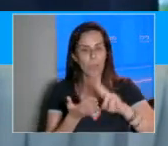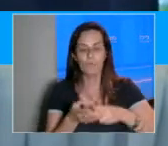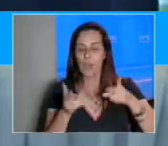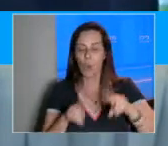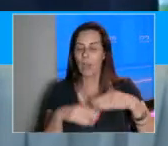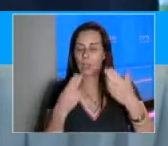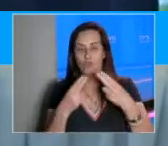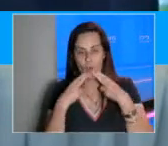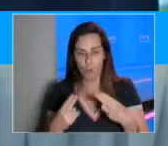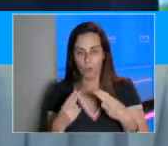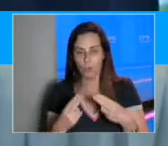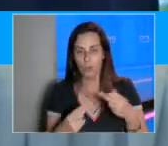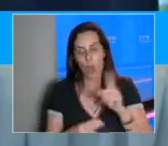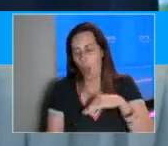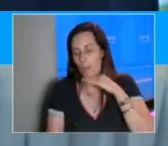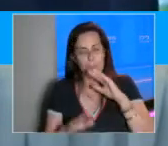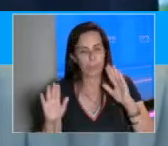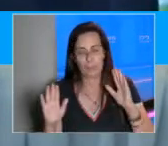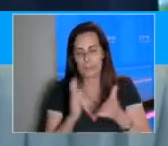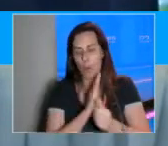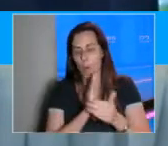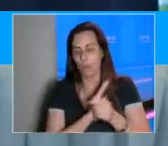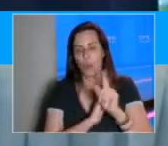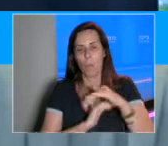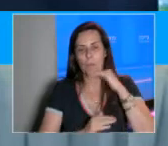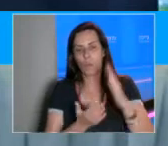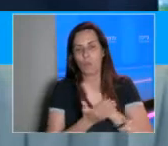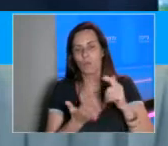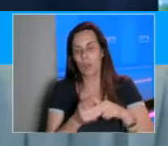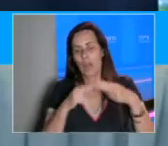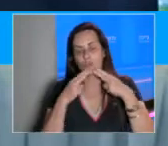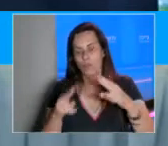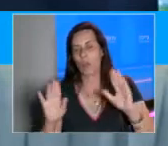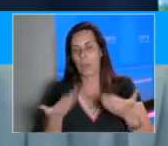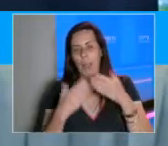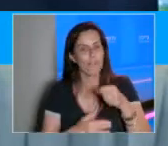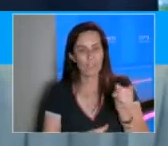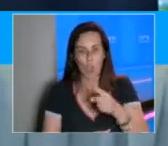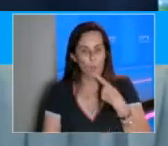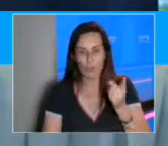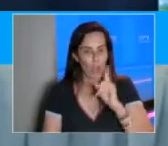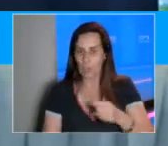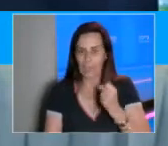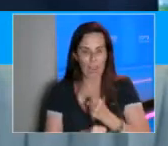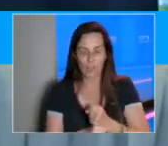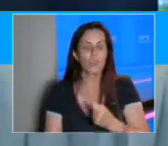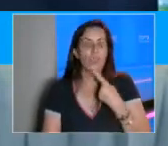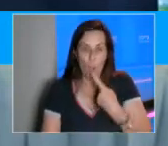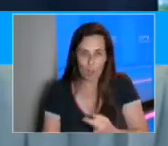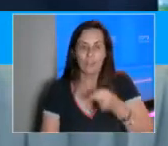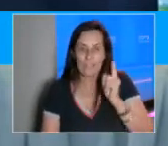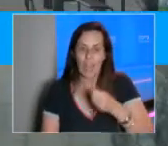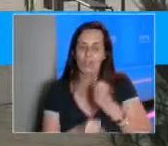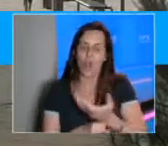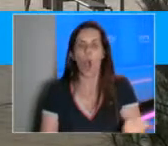והיכולת לתת תשובות לא מספיק מיומנות ולא מספיק מוכנות כדי להחזיר תשובות מהירות, אבל זה לא אומר שלא צריך לעשות את זה, זה אומר שצריך